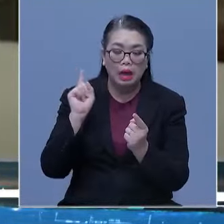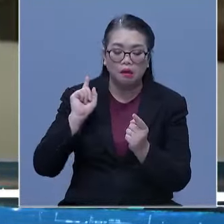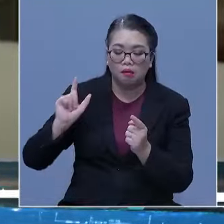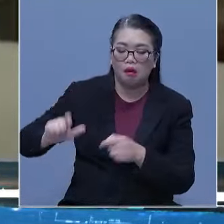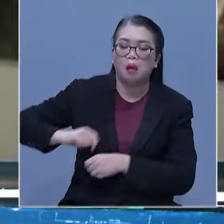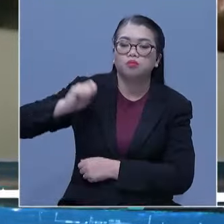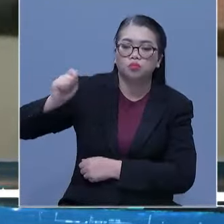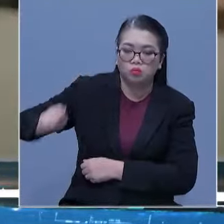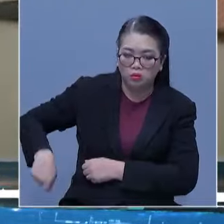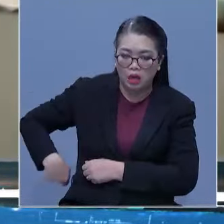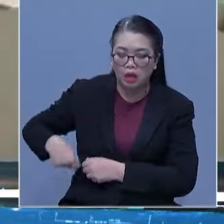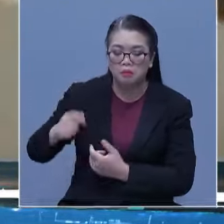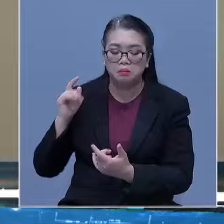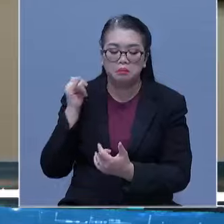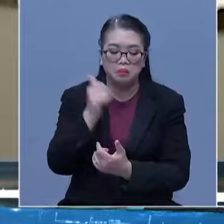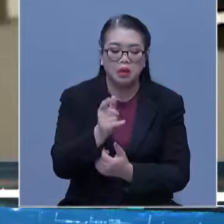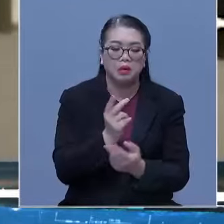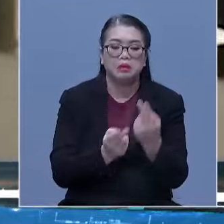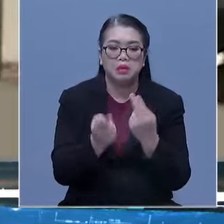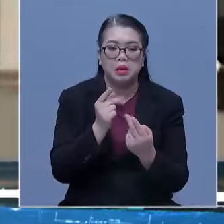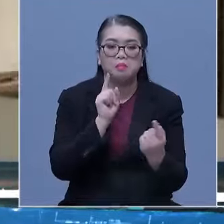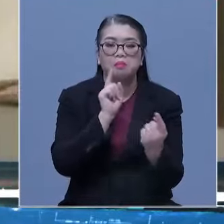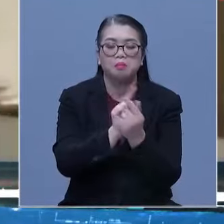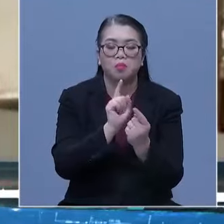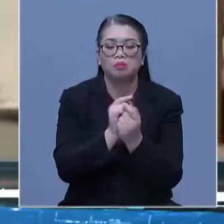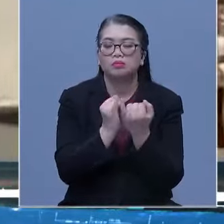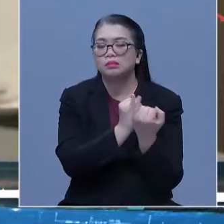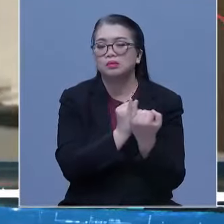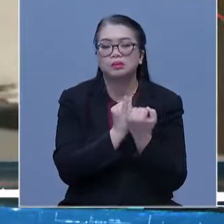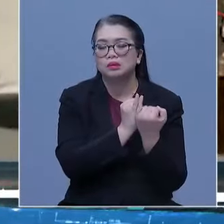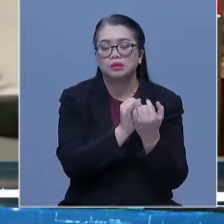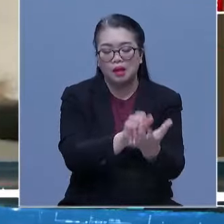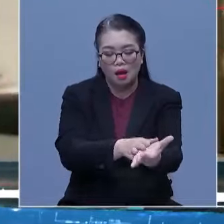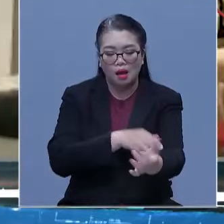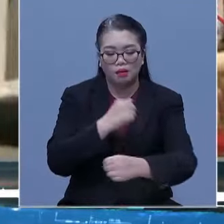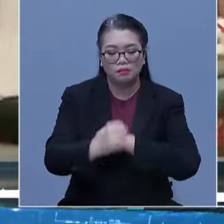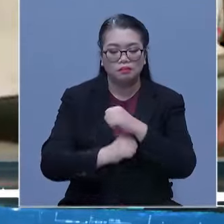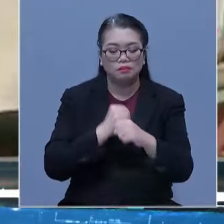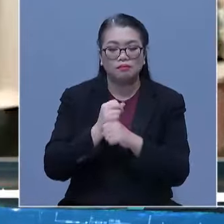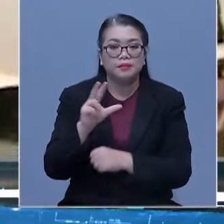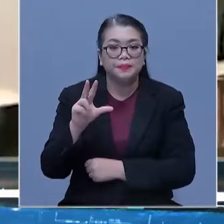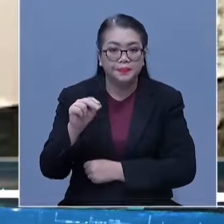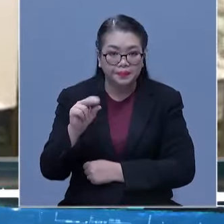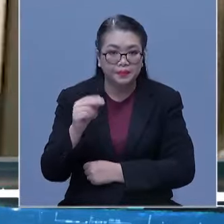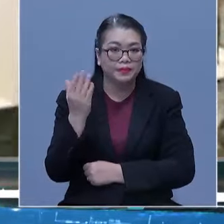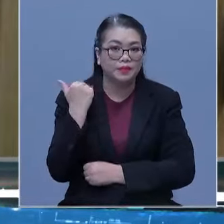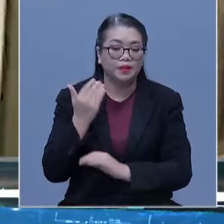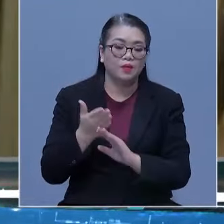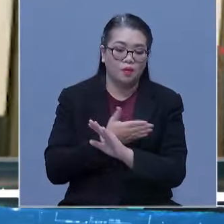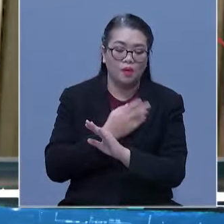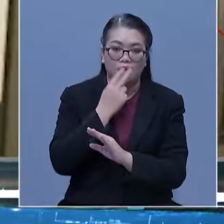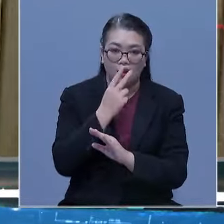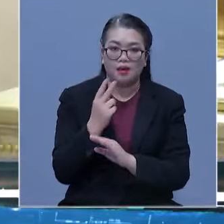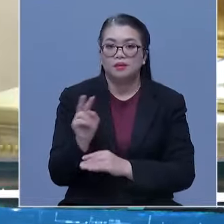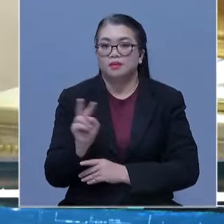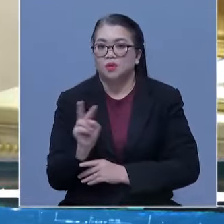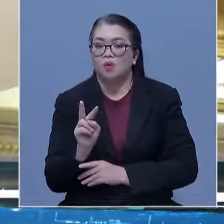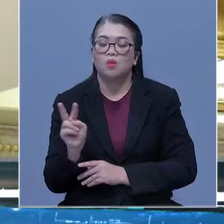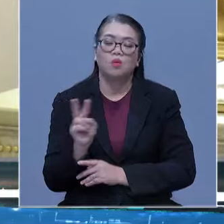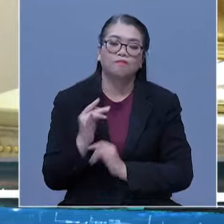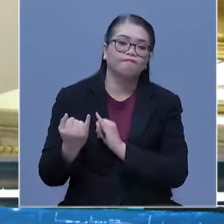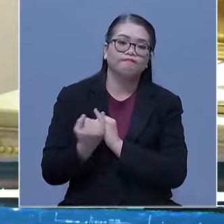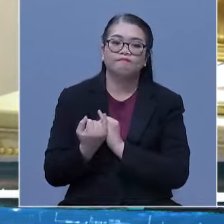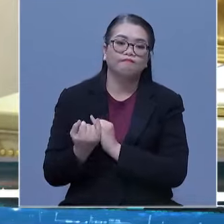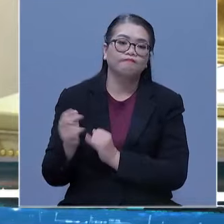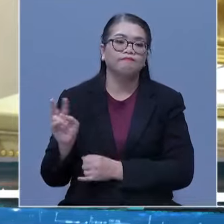สัมพันธ์อันแนบแน่นมากกว่า 30ปีคุณจอยท่านผู้ชมโอยาวนานจริงๆนะแล้วก่อนหน้านี้เราก็จะเห็นปฏิสัมพันธ์ของคุณ